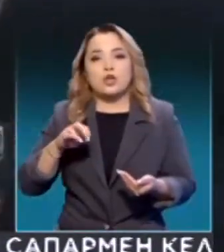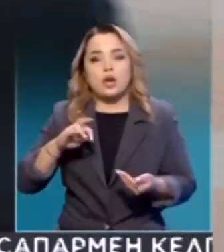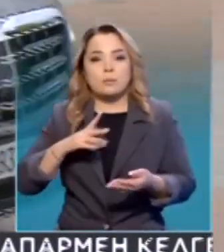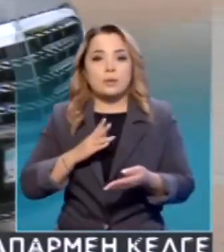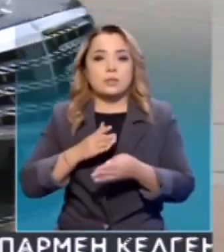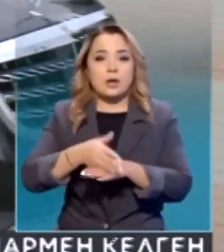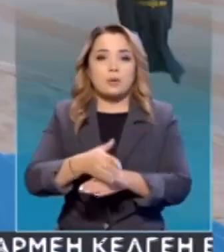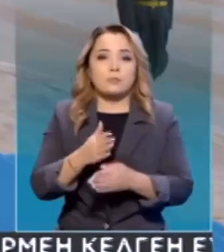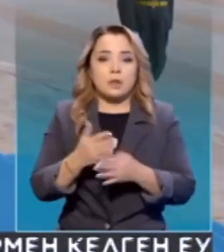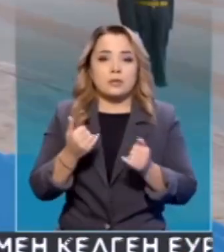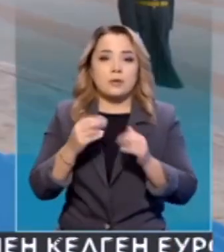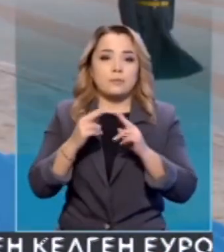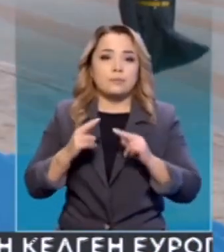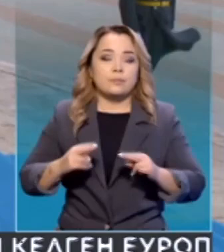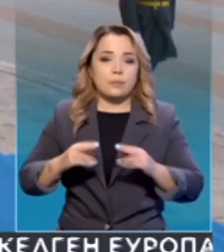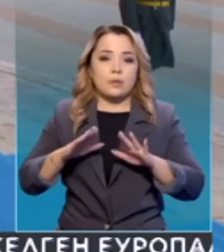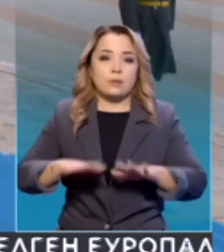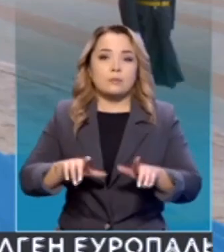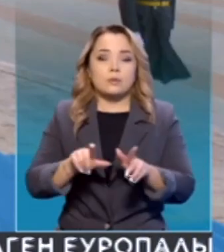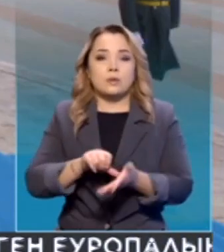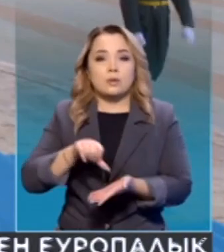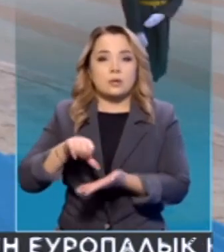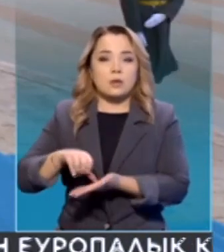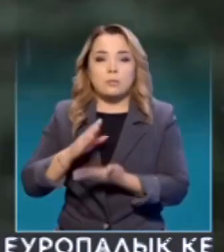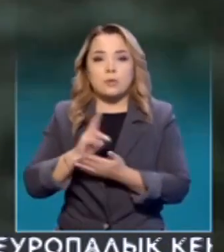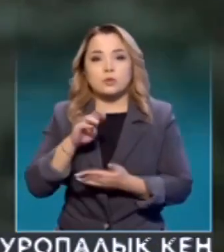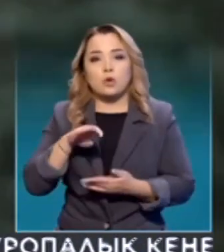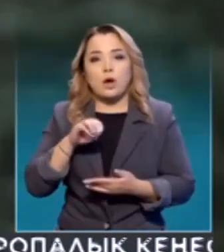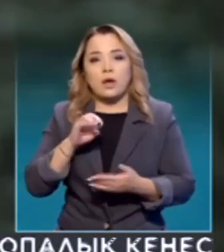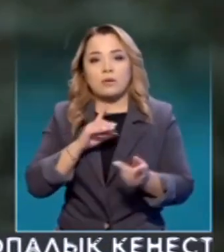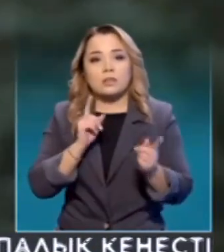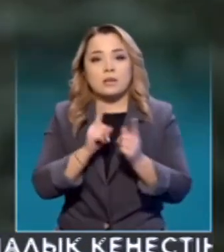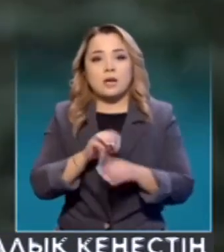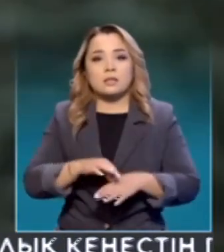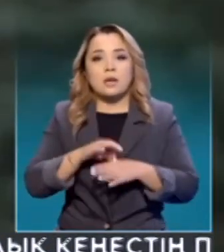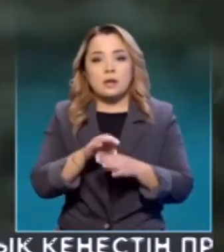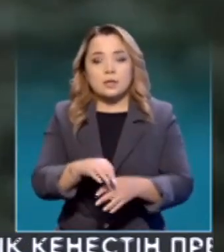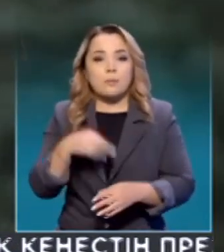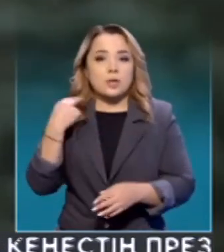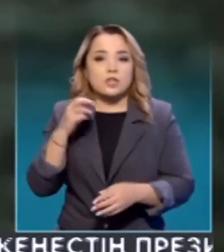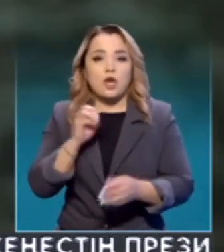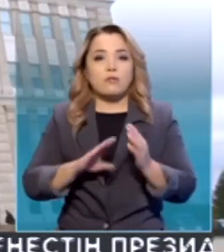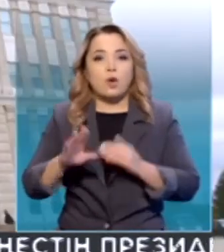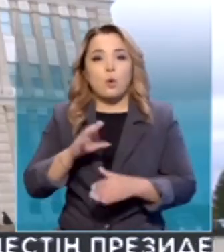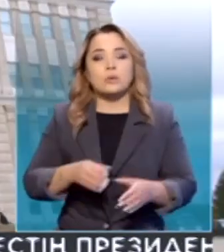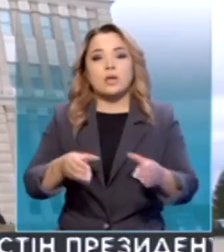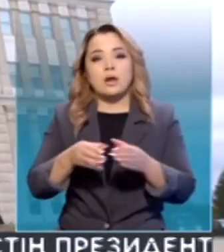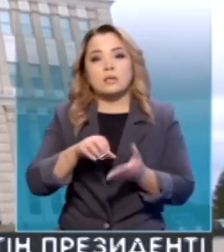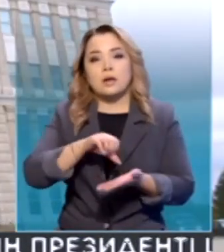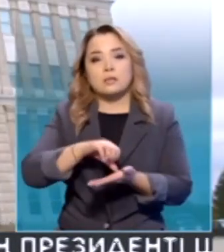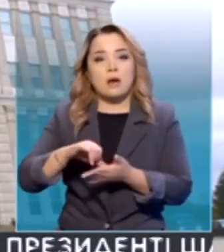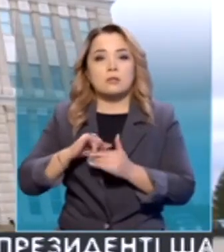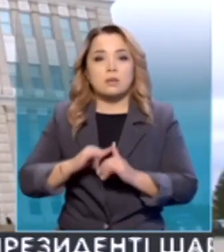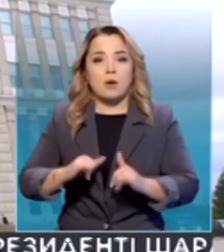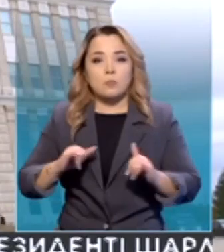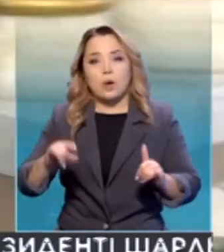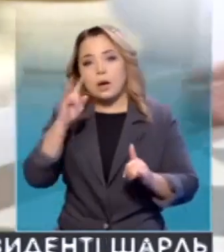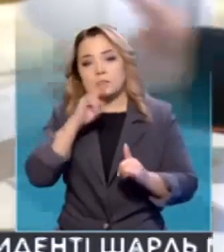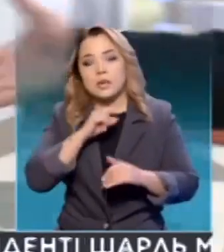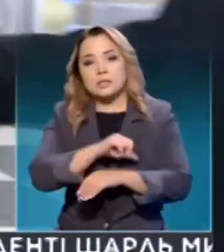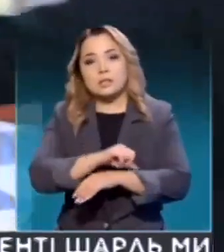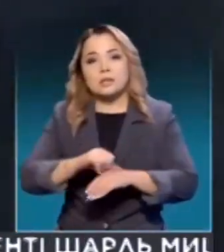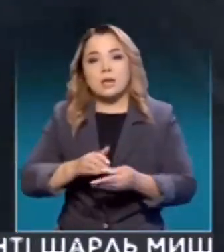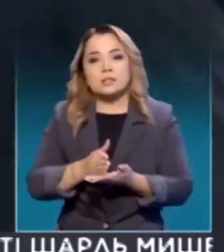мейманды Ақорда сарайында мемлекет басшысы Қасым-Жомарт Тоқаев қарсы алды. Кездесу кезінде президент Еуроодақ пен серіктестікті дамыту Қазақстанның